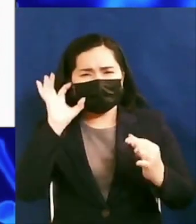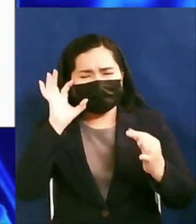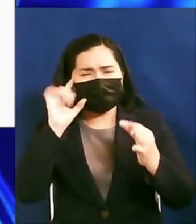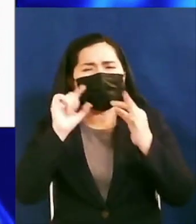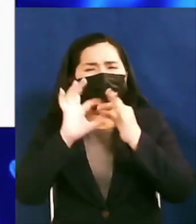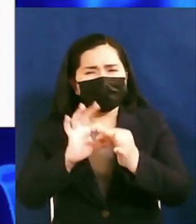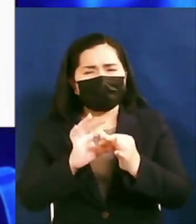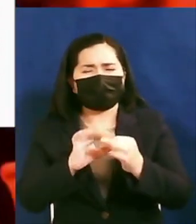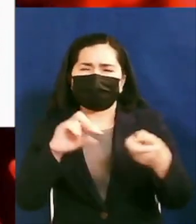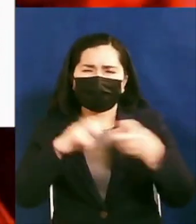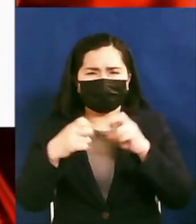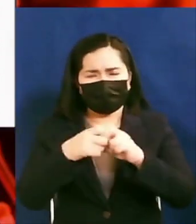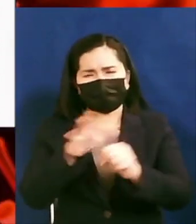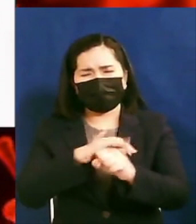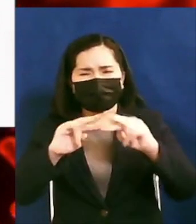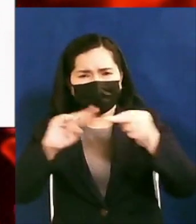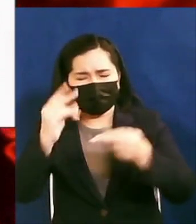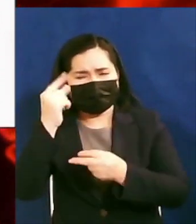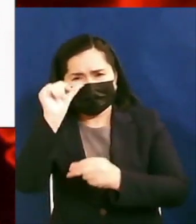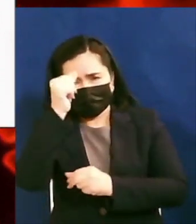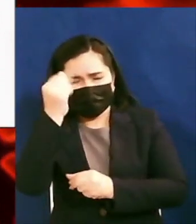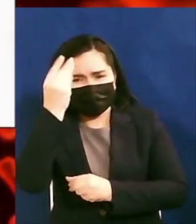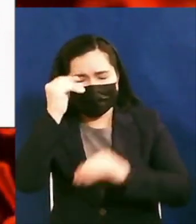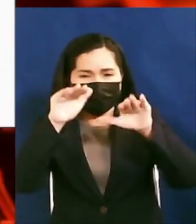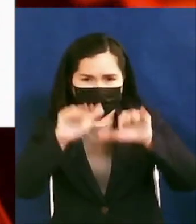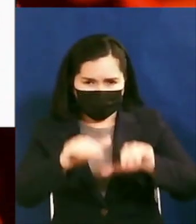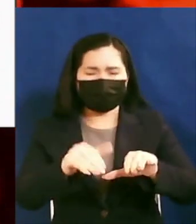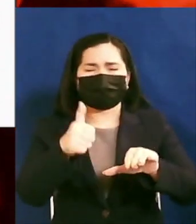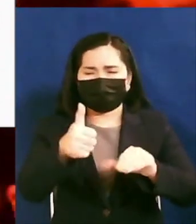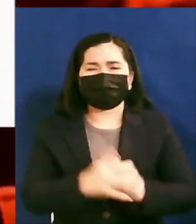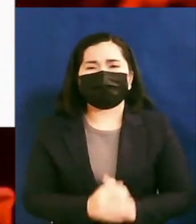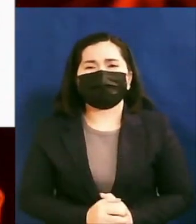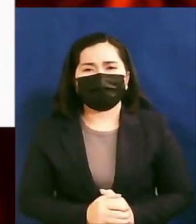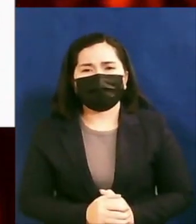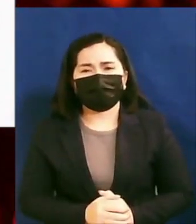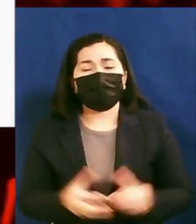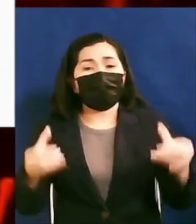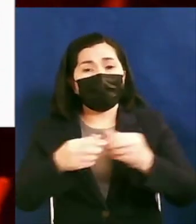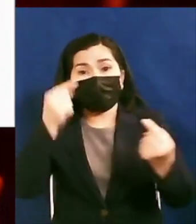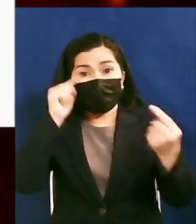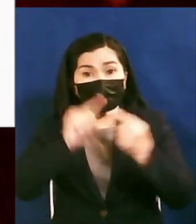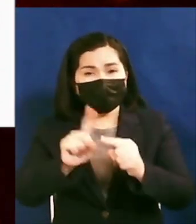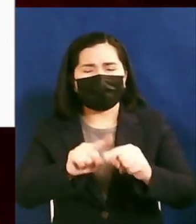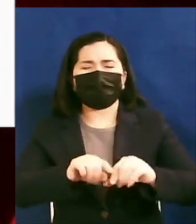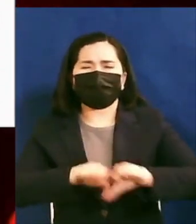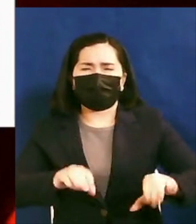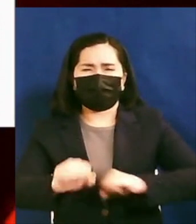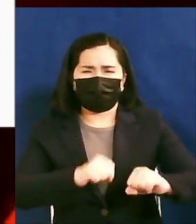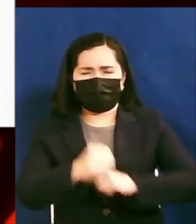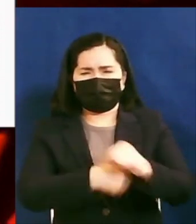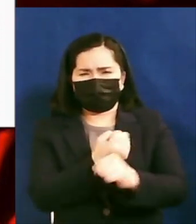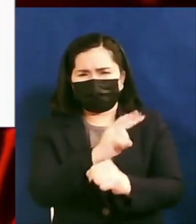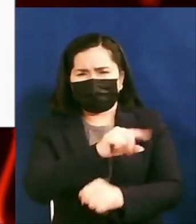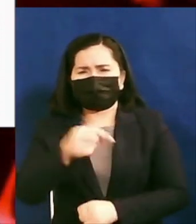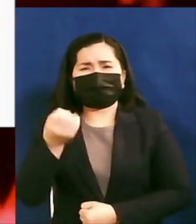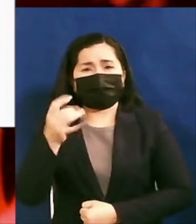ธุ์เดลต้านะครับก็น่าจะลดลงนะครับในกลุ่มเป้าหมายถัดมานะครับกลุ่มเด็กและวัยรุ่นอายุ 12 ถึง